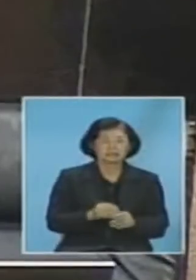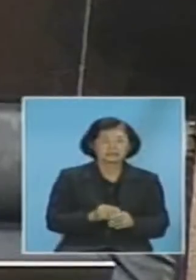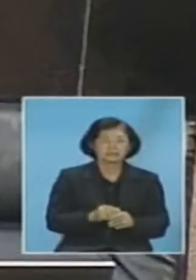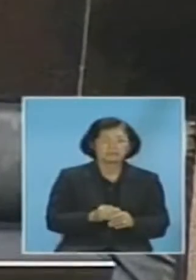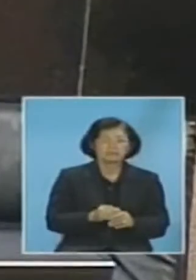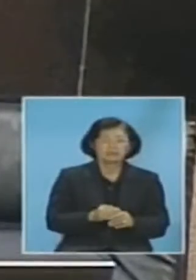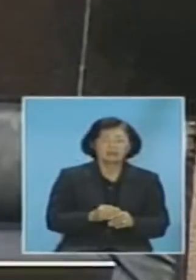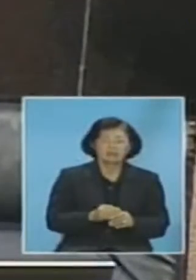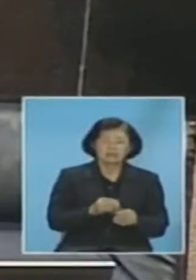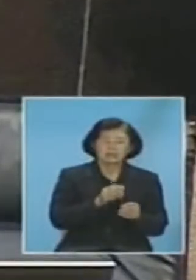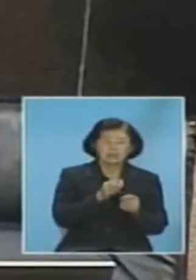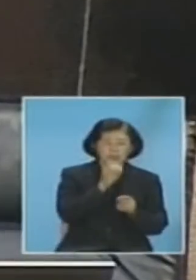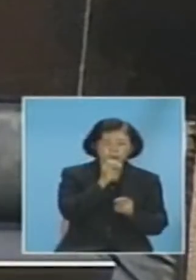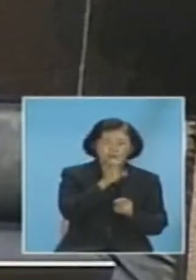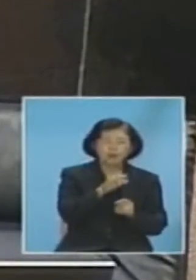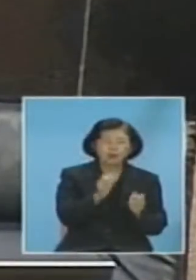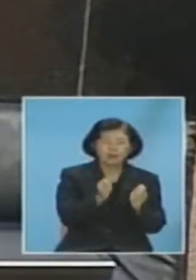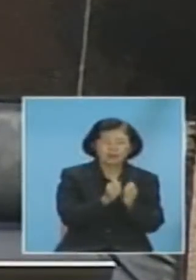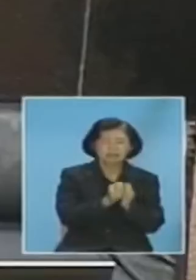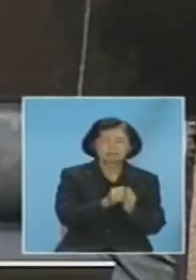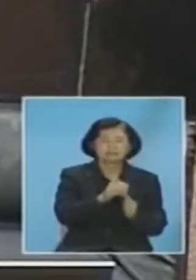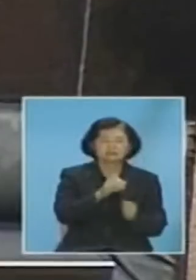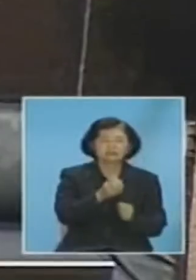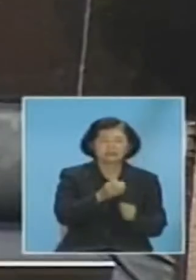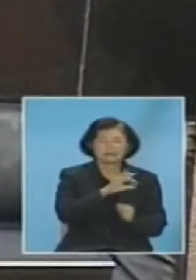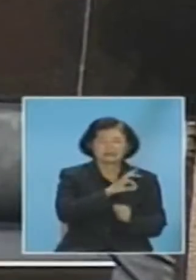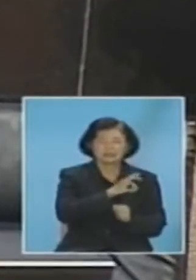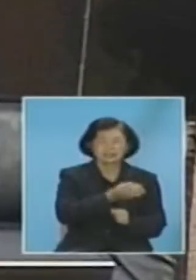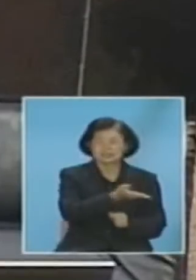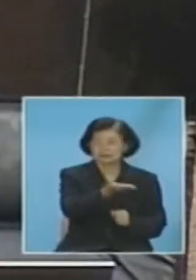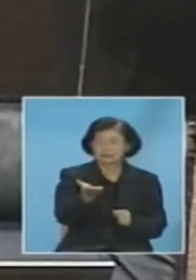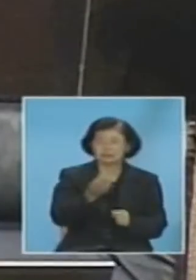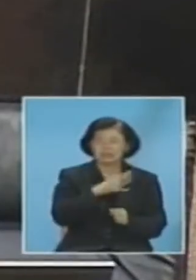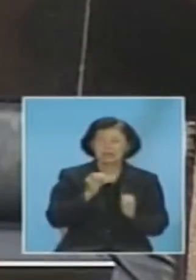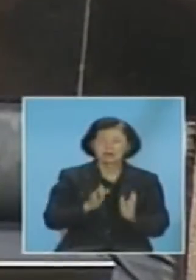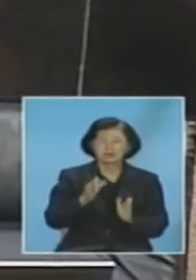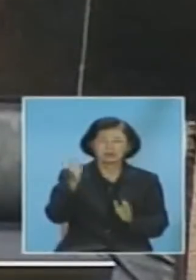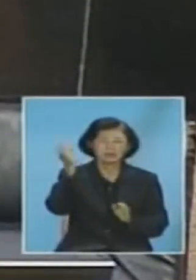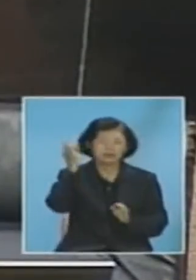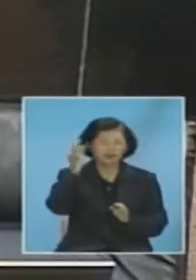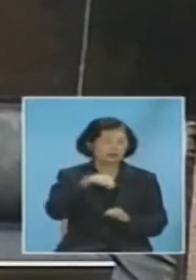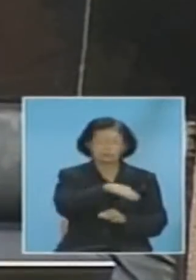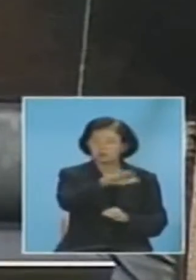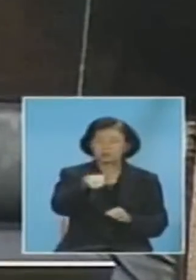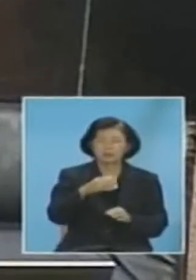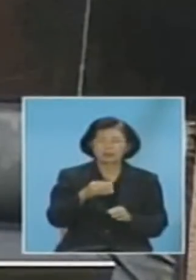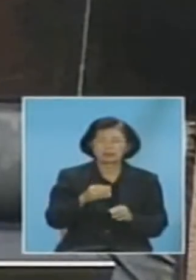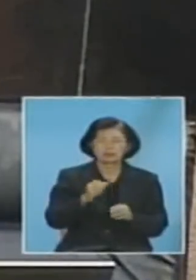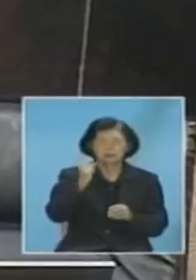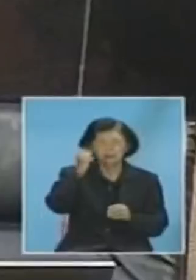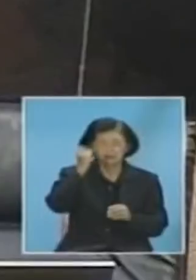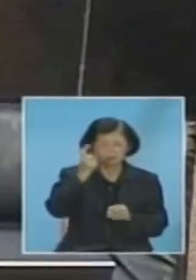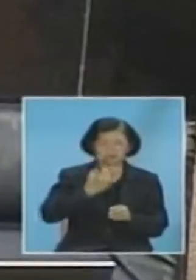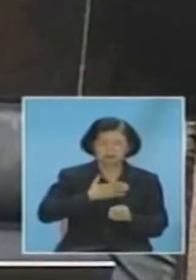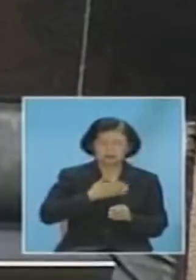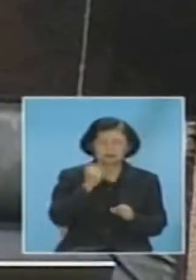ค่ะที่ได้ชี้นำให้กับสภาแห่งนี้และผู้ที่รับฟังทั่วไปไขว้เขวและเข้าใจว่าดิฉันกระท